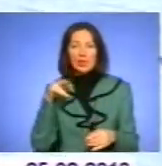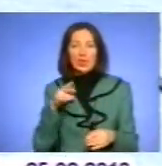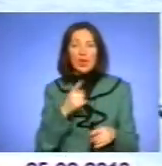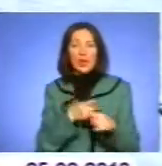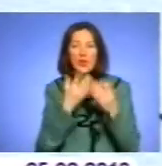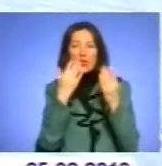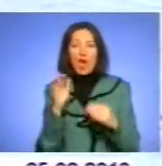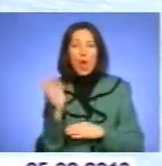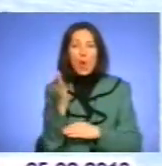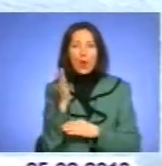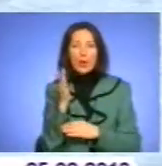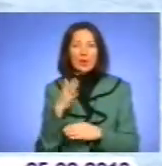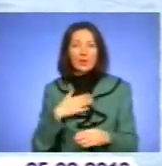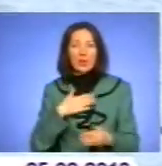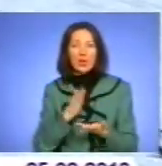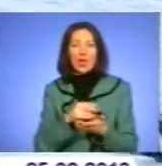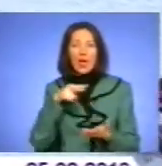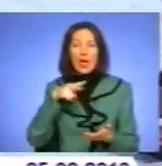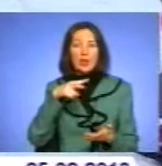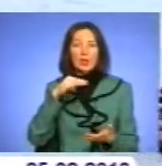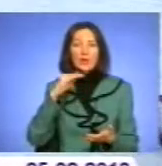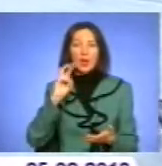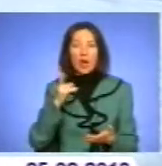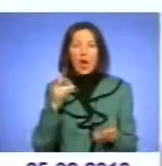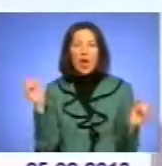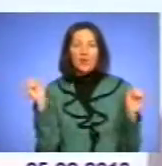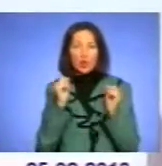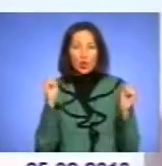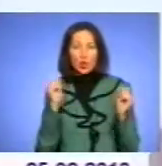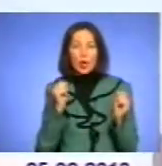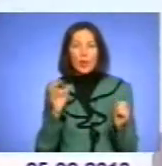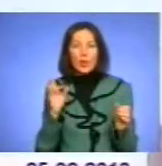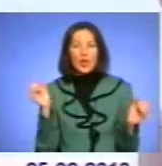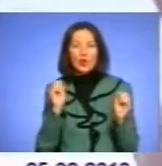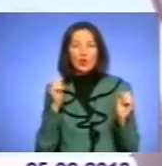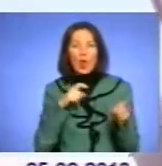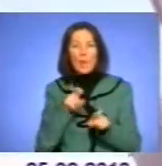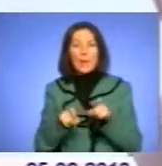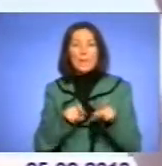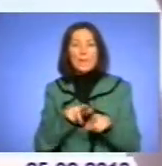У нас є і ЛФК, і фізкультура. Але на фізкультурі ми на ровері